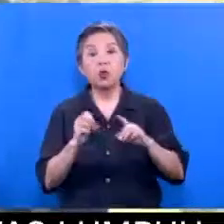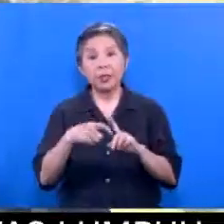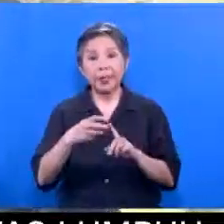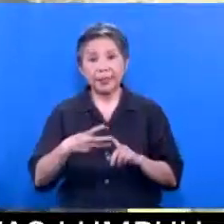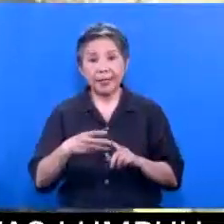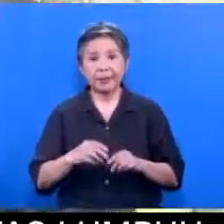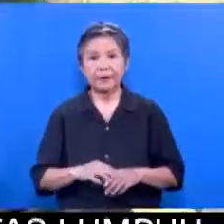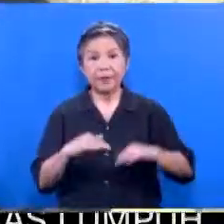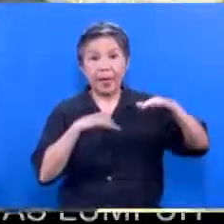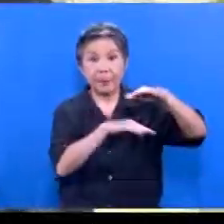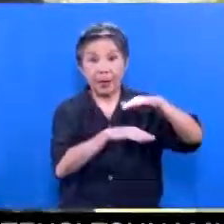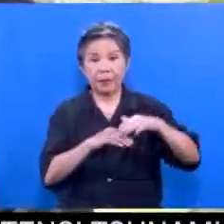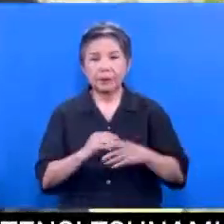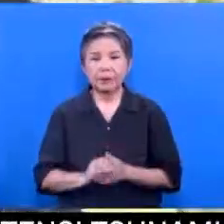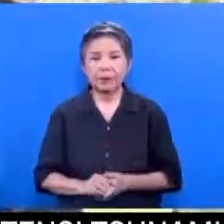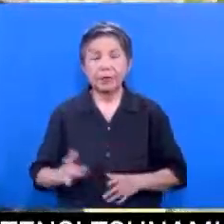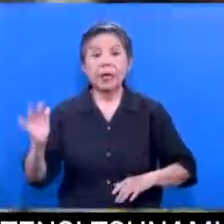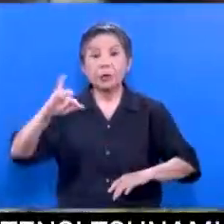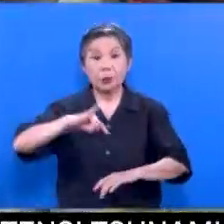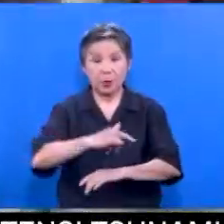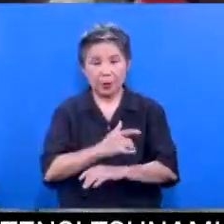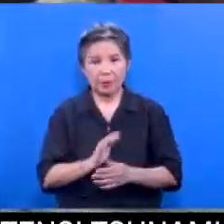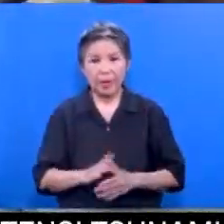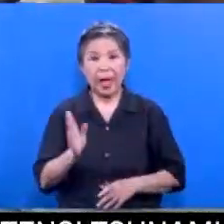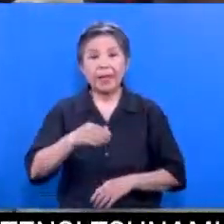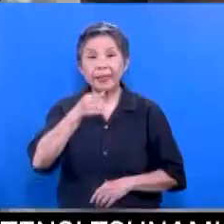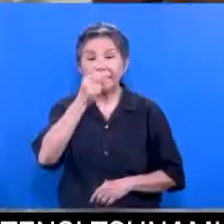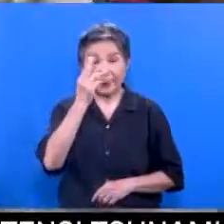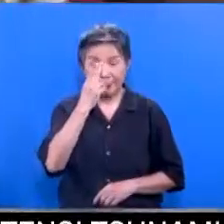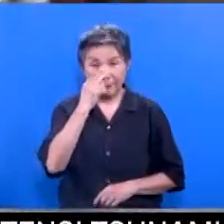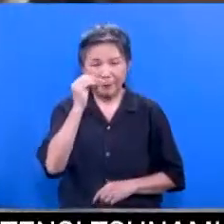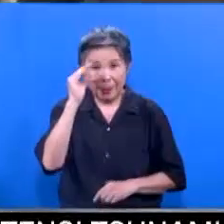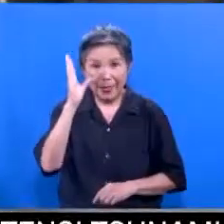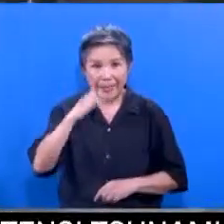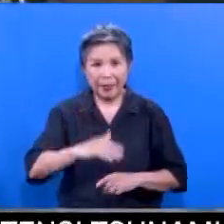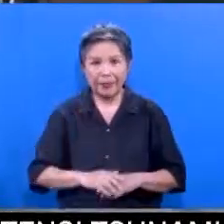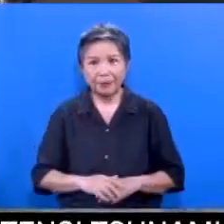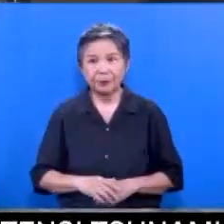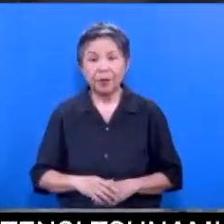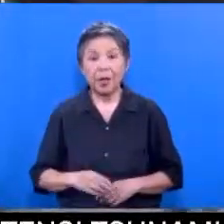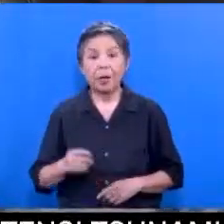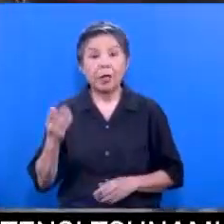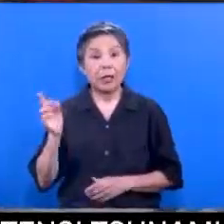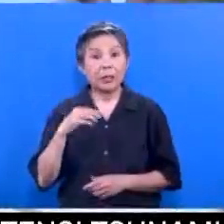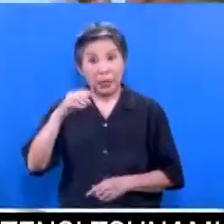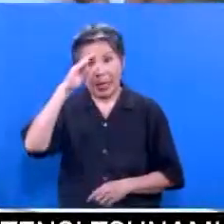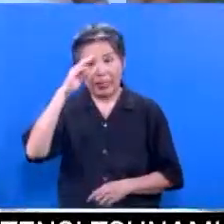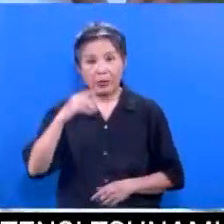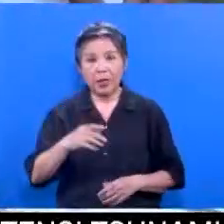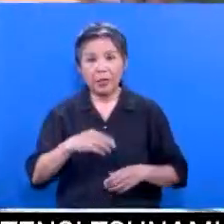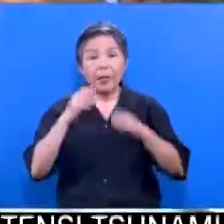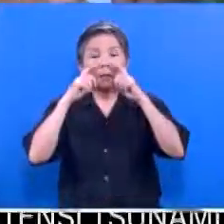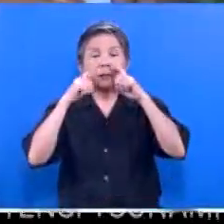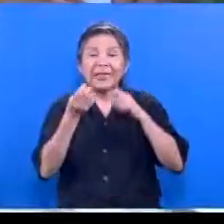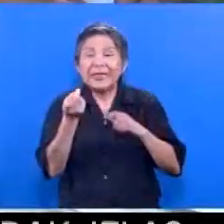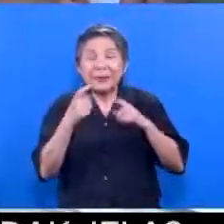razia tertip masker di Jalan Benyamin Sueb, Jakarta Pusat pada Senin pagi. Di hadapan petugas, pria ini berdalih hanya menurunkan